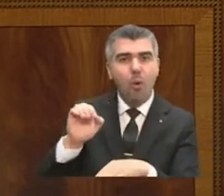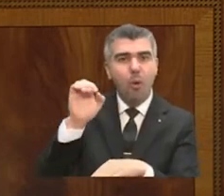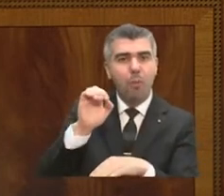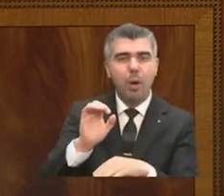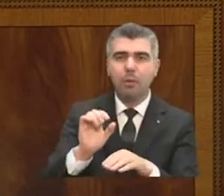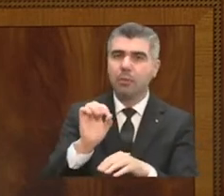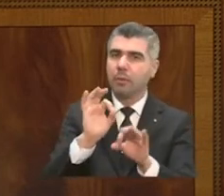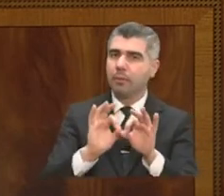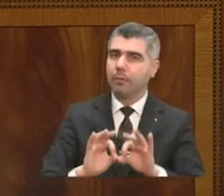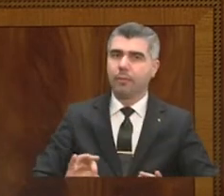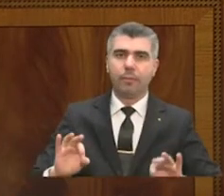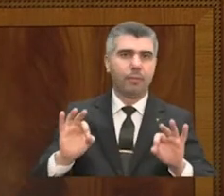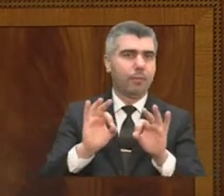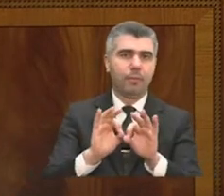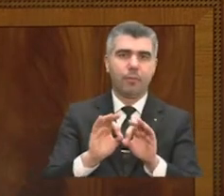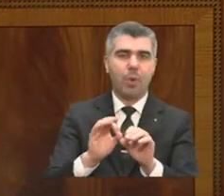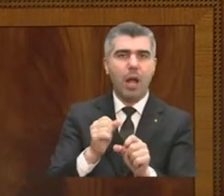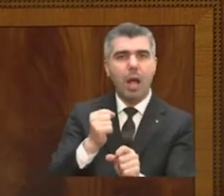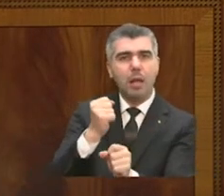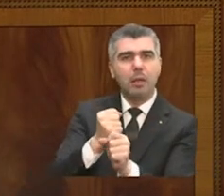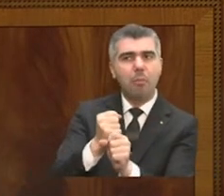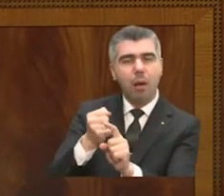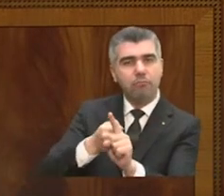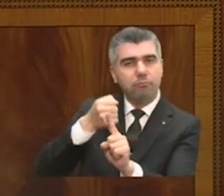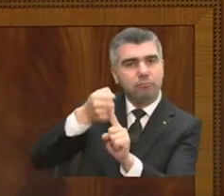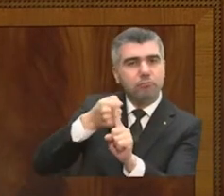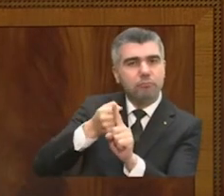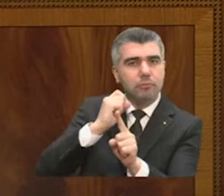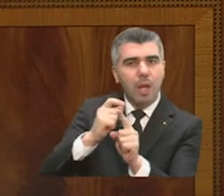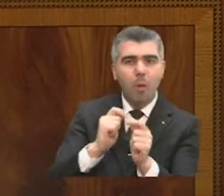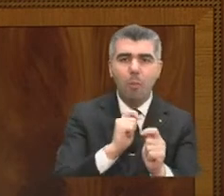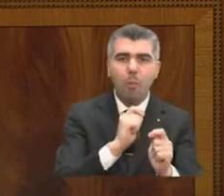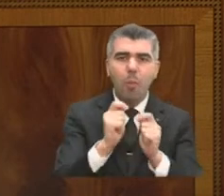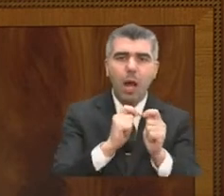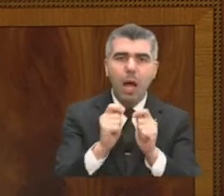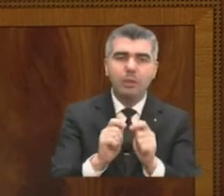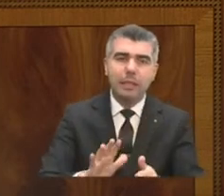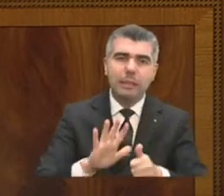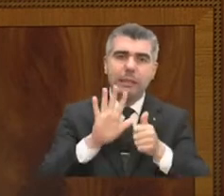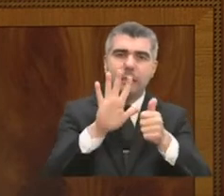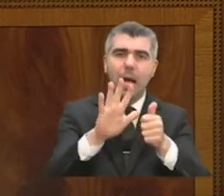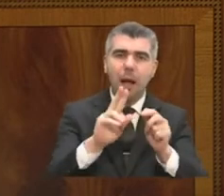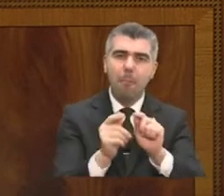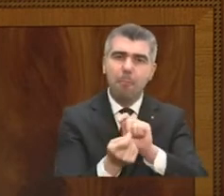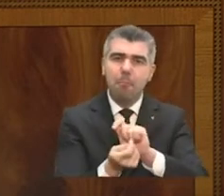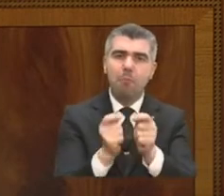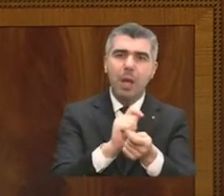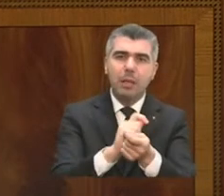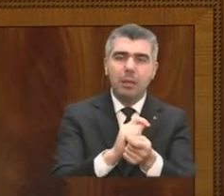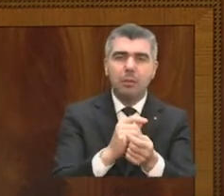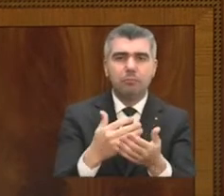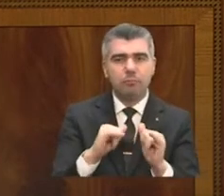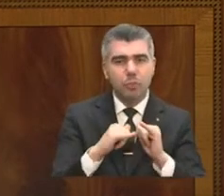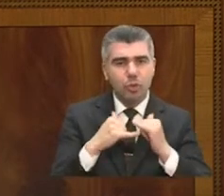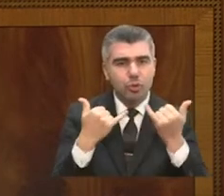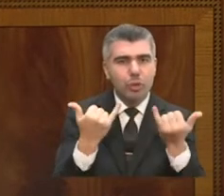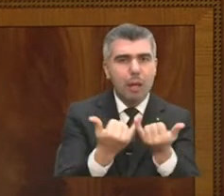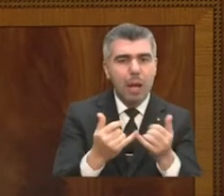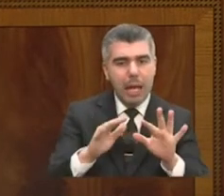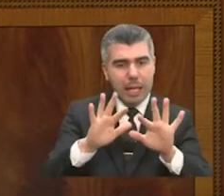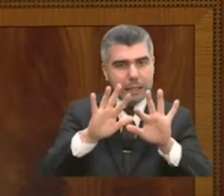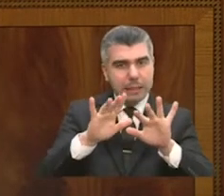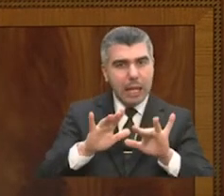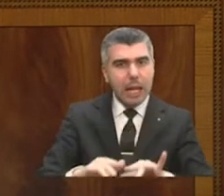aucune guerre contre aucun pays de l'Union européenne pour que les amendements des